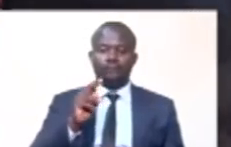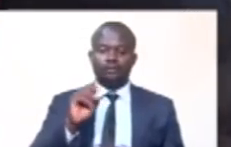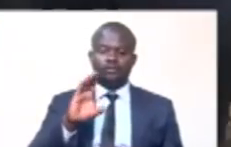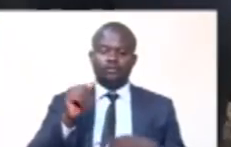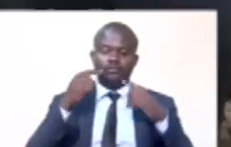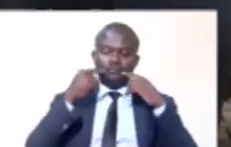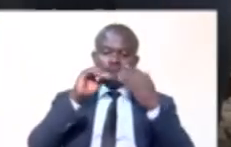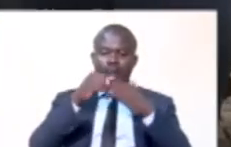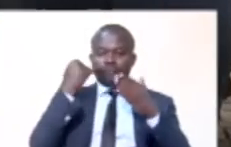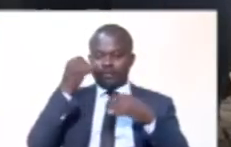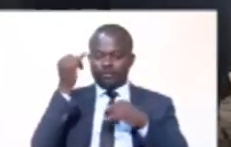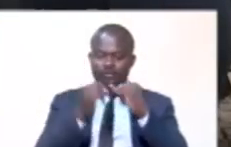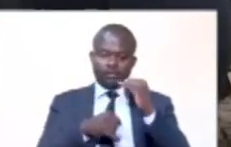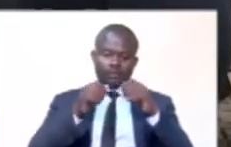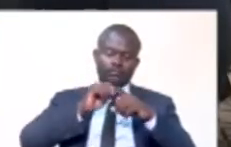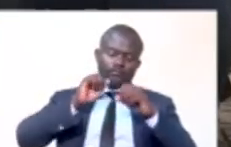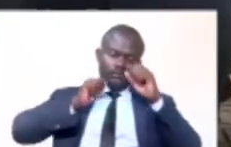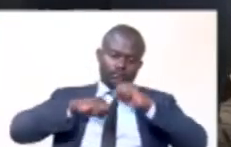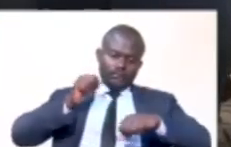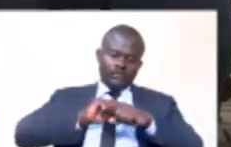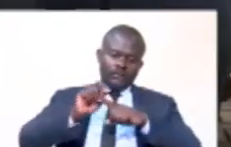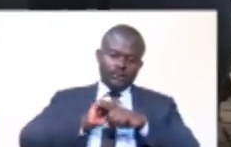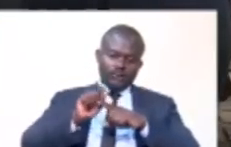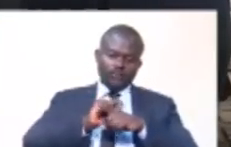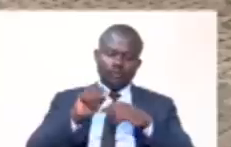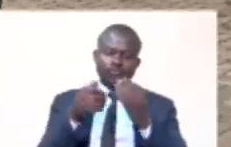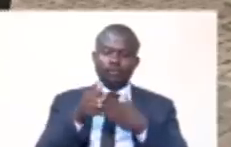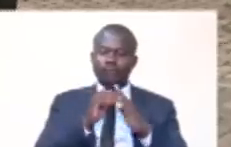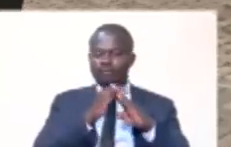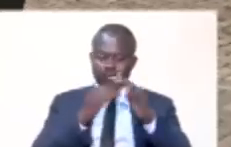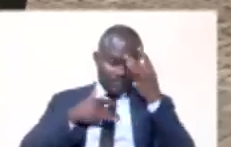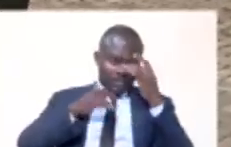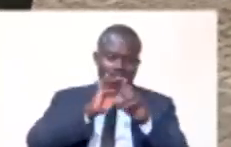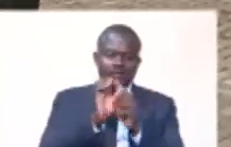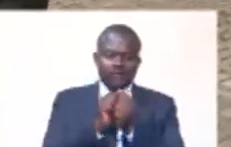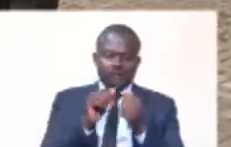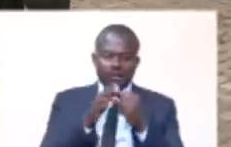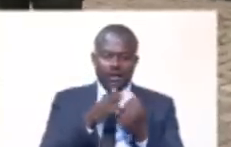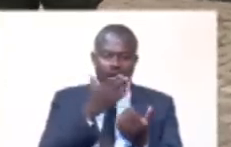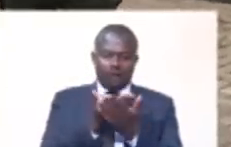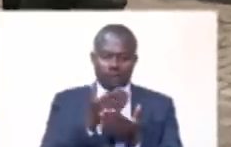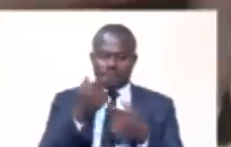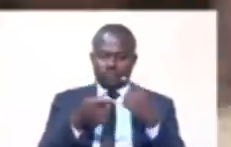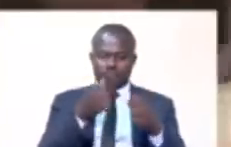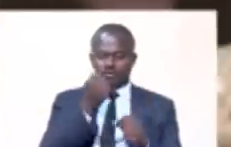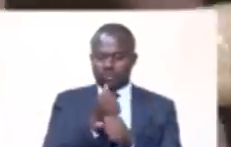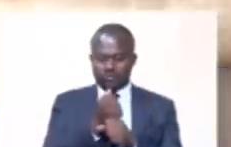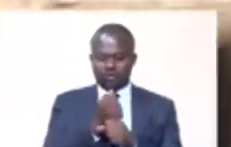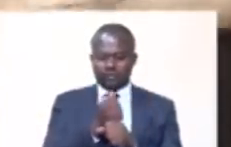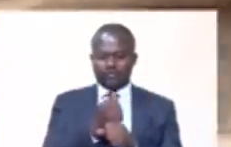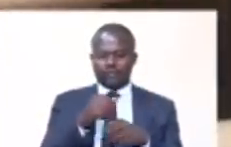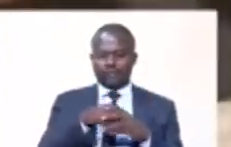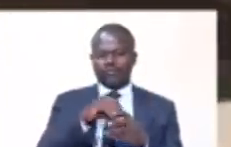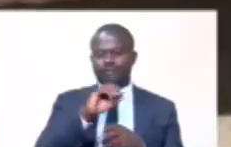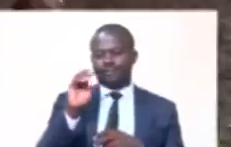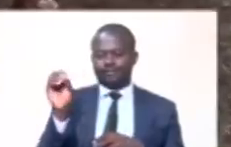hashojwe amarushanwa ku bijyanye n'ingamba zo kwirinda no gukumira icyorezo cya COVID-19, urugendo rukiri rurerure. Mu ntara